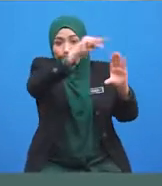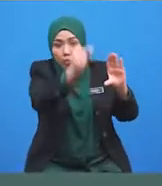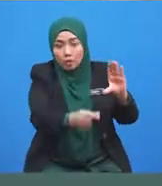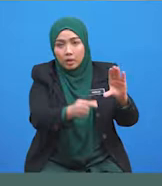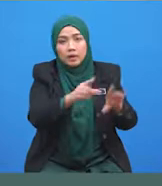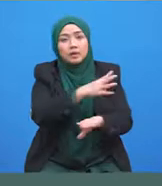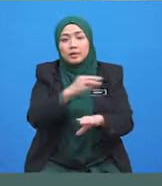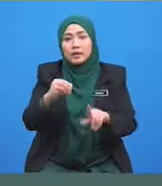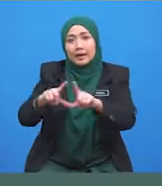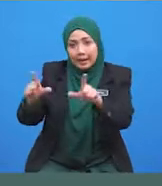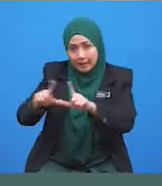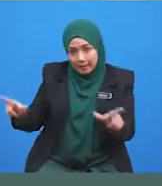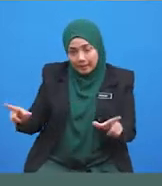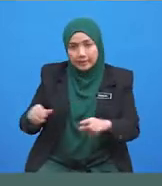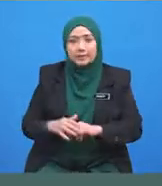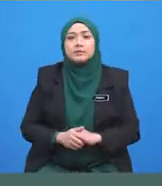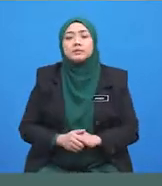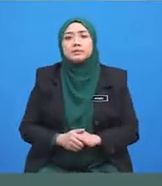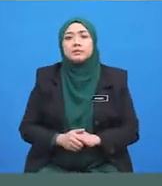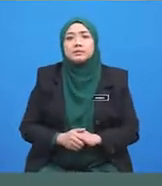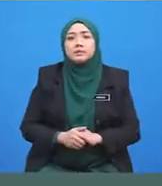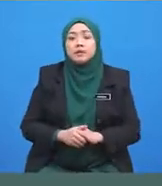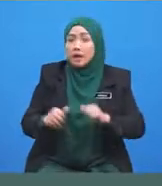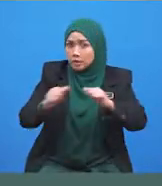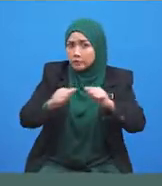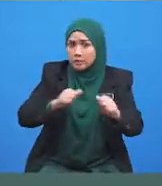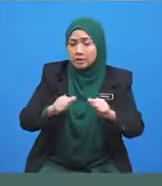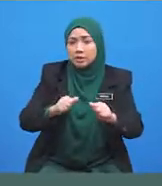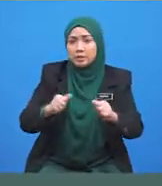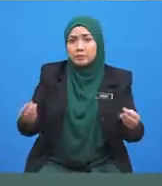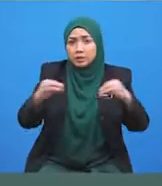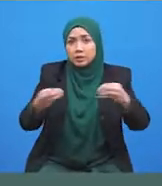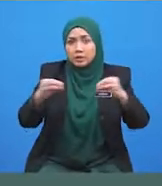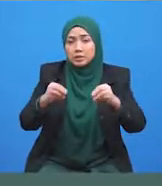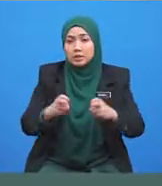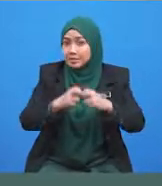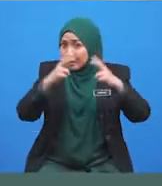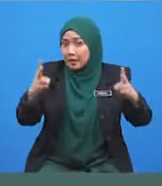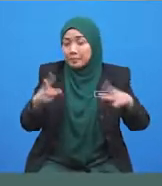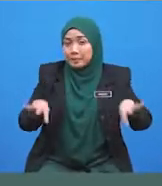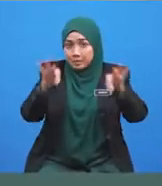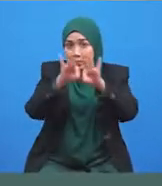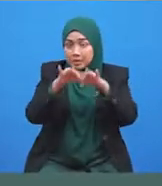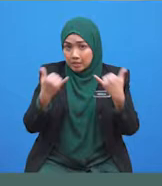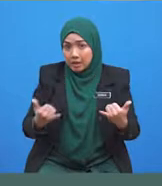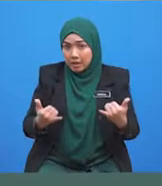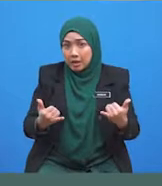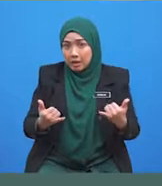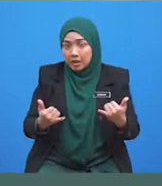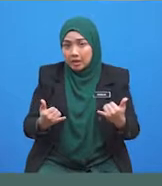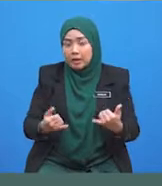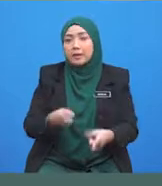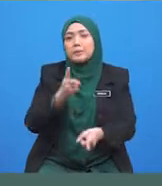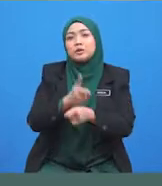sebagainya. Murid-murid sekalian, adakah aktiviti pertanian ini sangat penting pada hari ini? Ya,